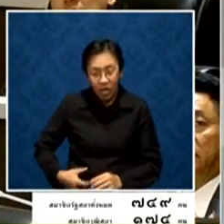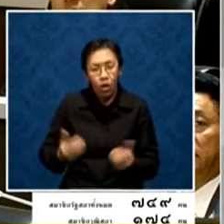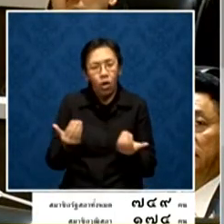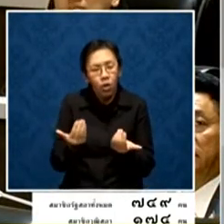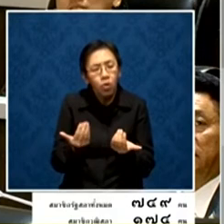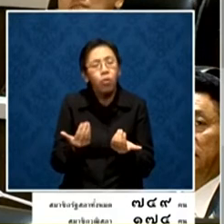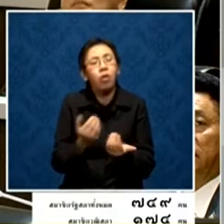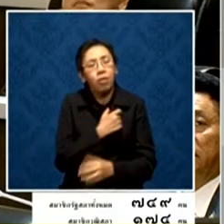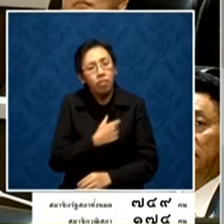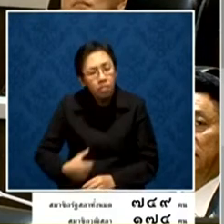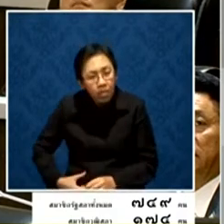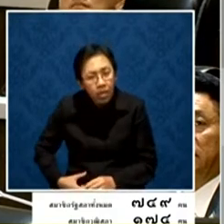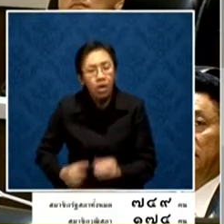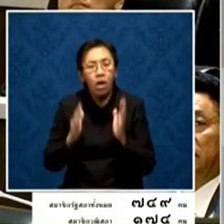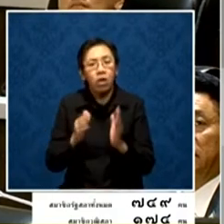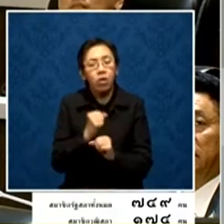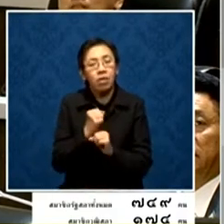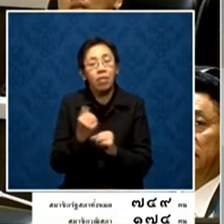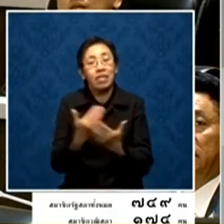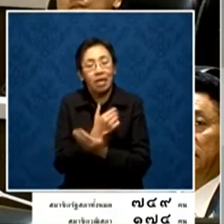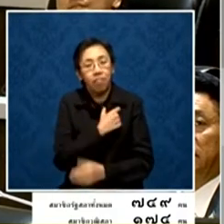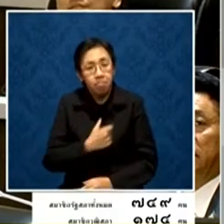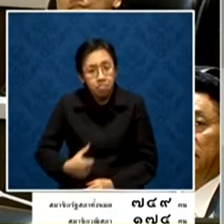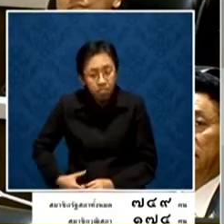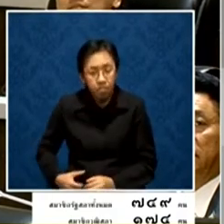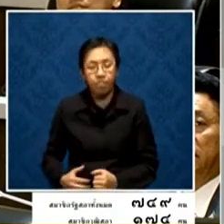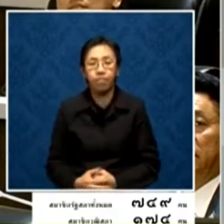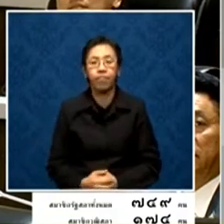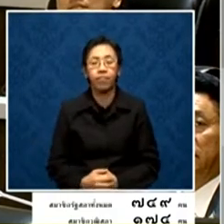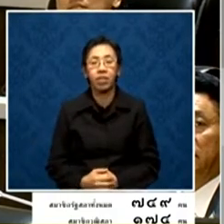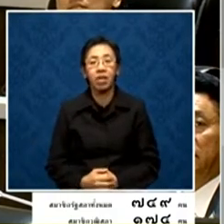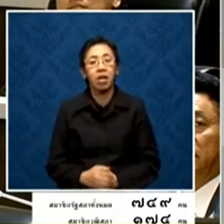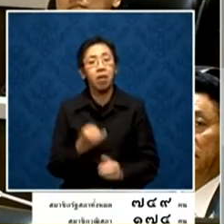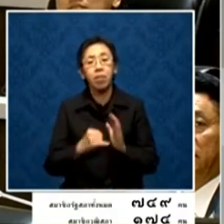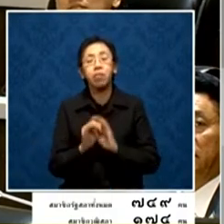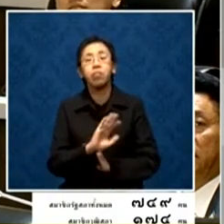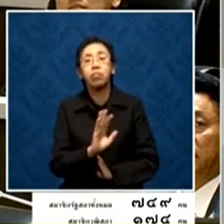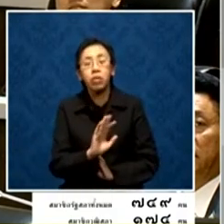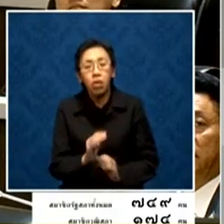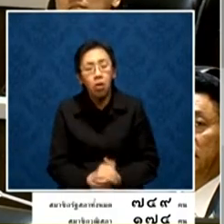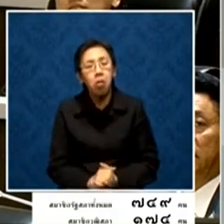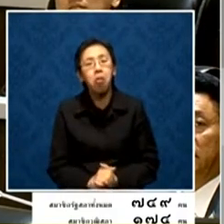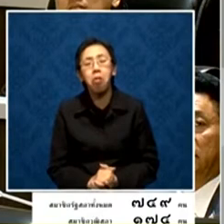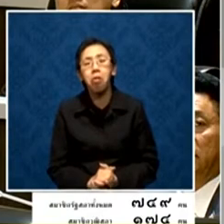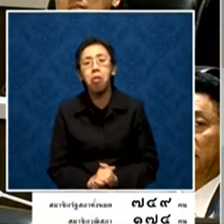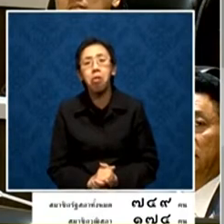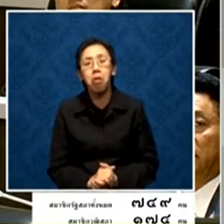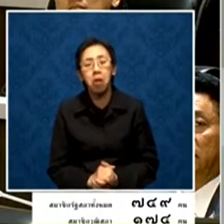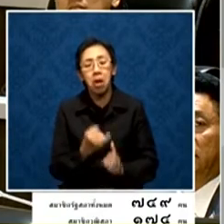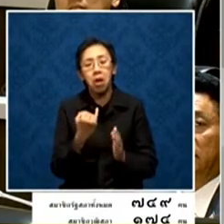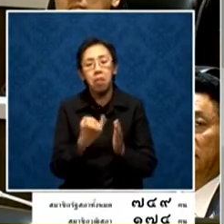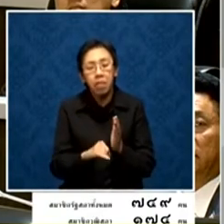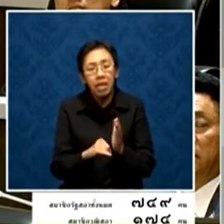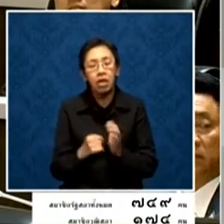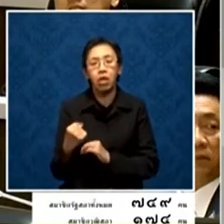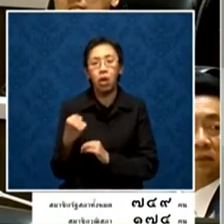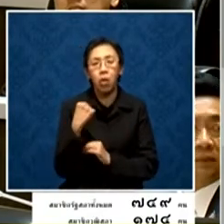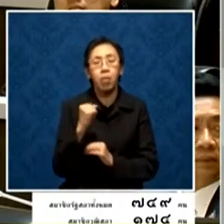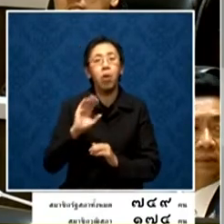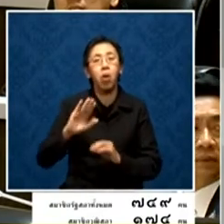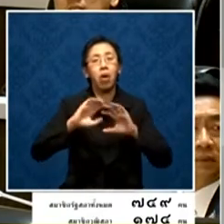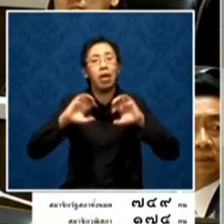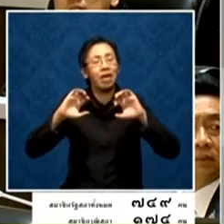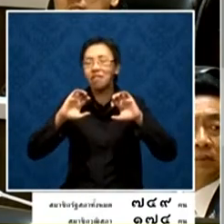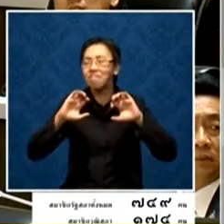แรกนะที่เริ่มการอภิปรายในการอภิปรายวันนี้หลังจากที่คุณหมอชูน่าเสนอชื่อคุณพิธาเป็นนายก ครับก็เข้าใจว่าคุณชาดานี่แหละคนแรก คนแรกเล